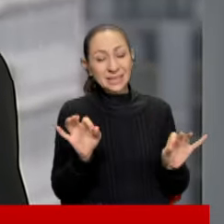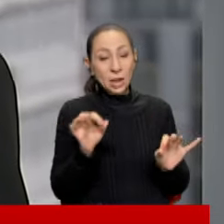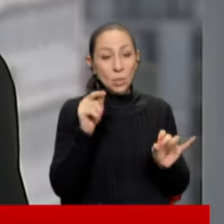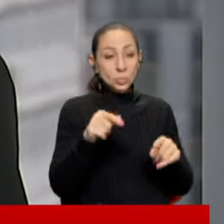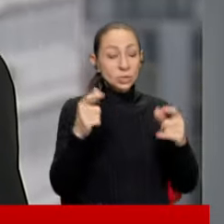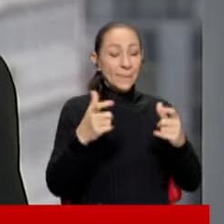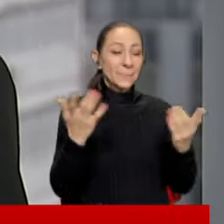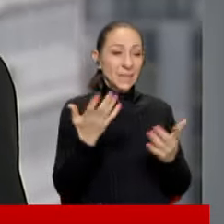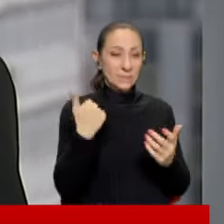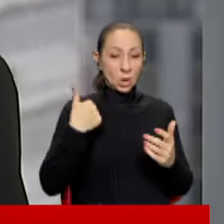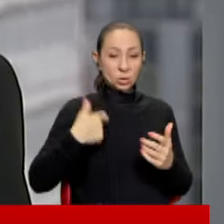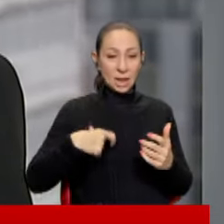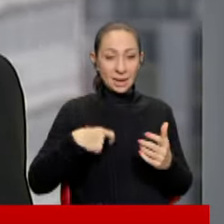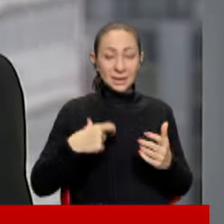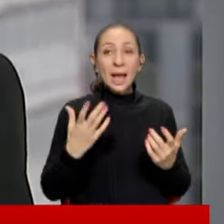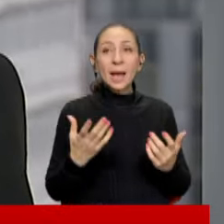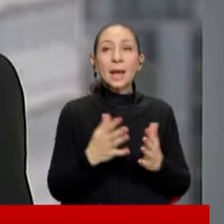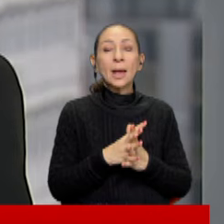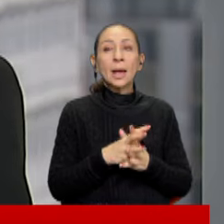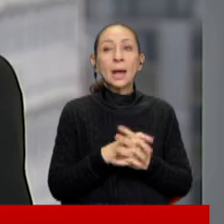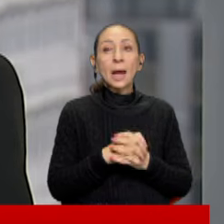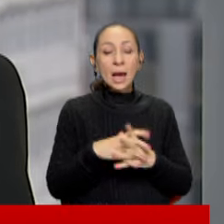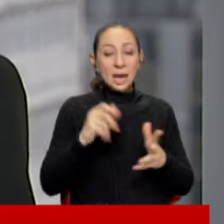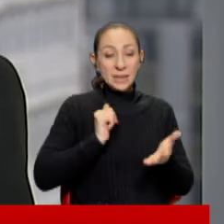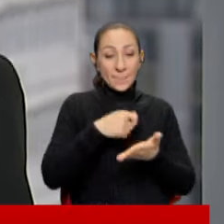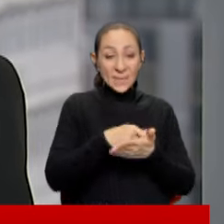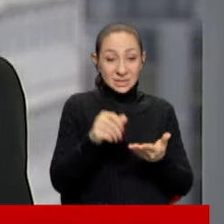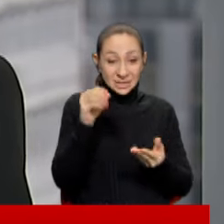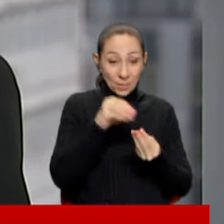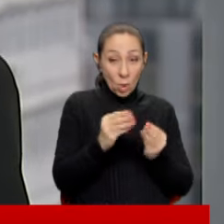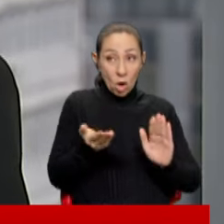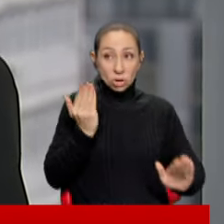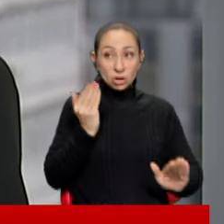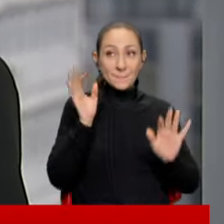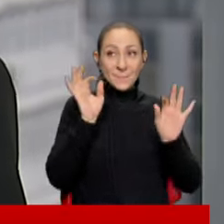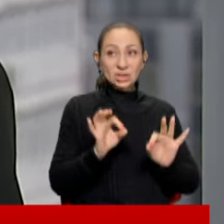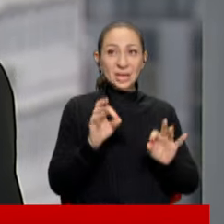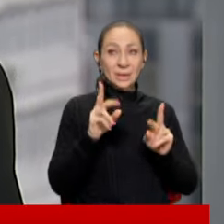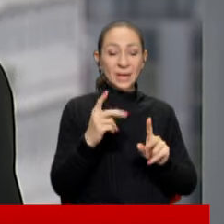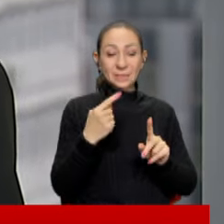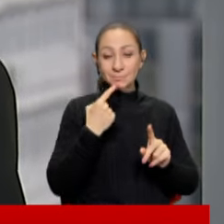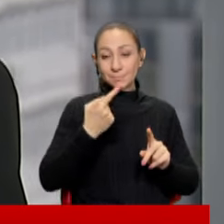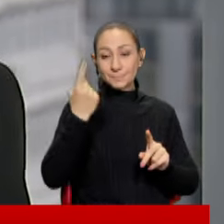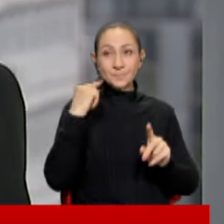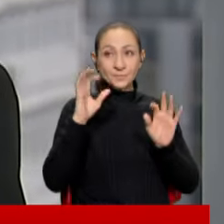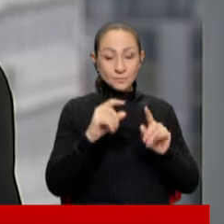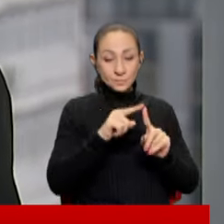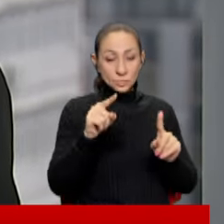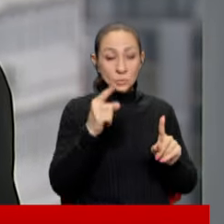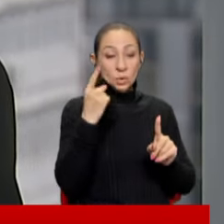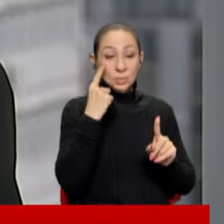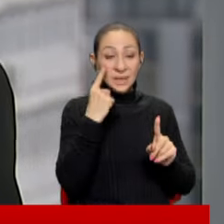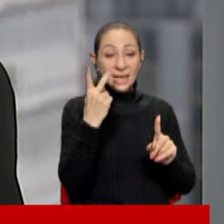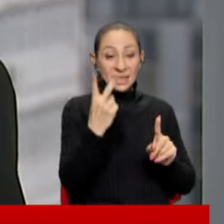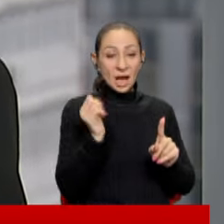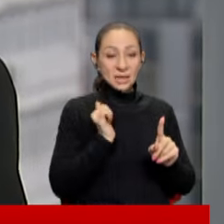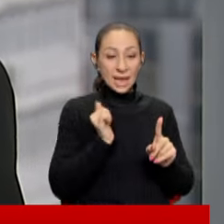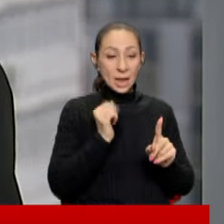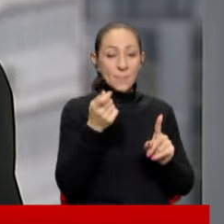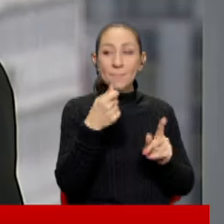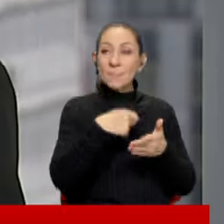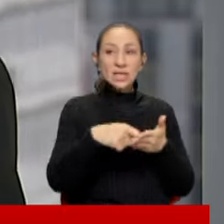Burada mesela biz özellikle asgari ücret artışından da önce başlayacak şekilde yani geçtiğimiz yıldan itibaren hükümet iki kez asgari ücrete